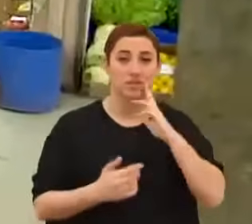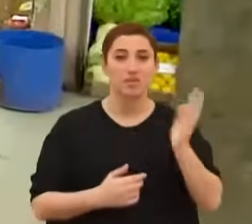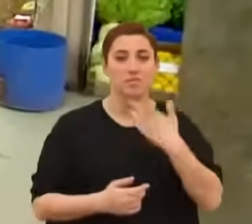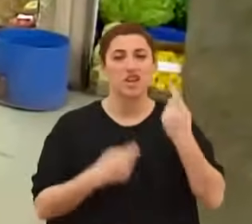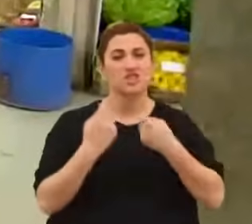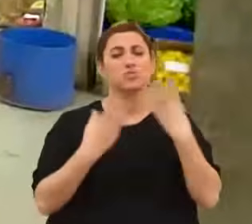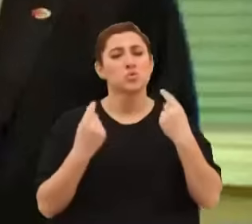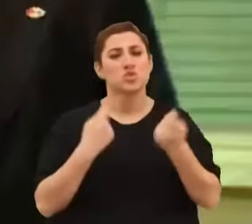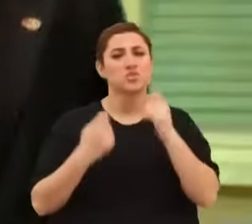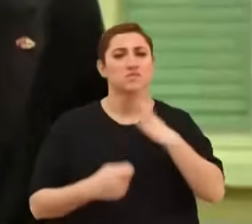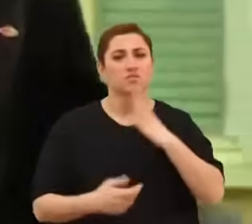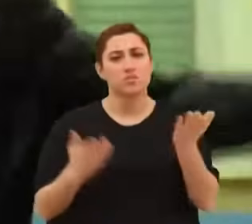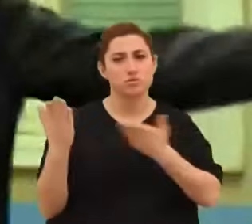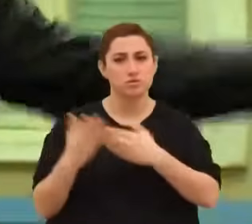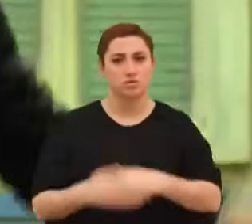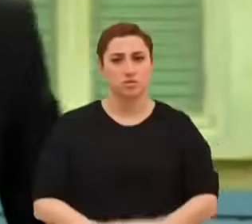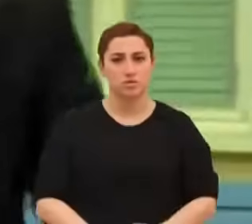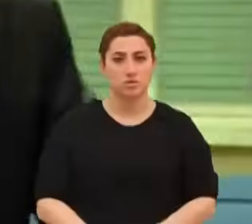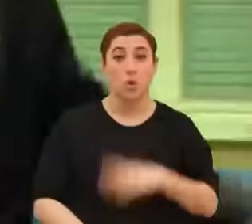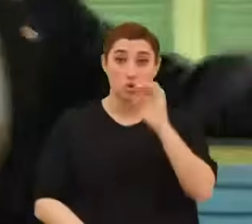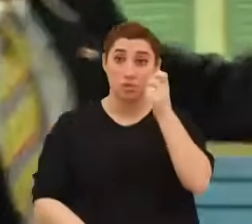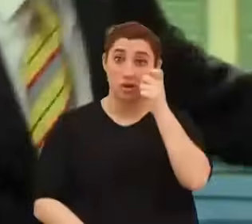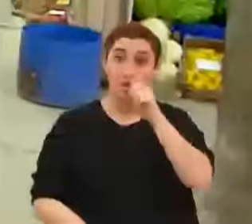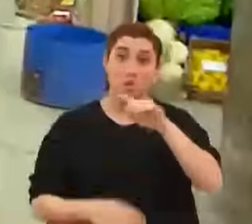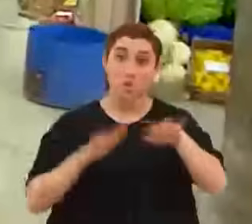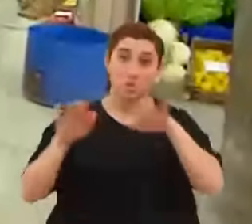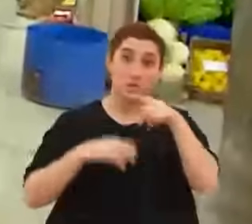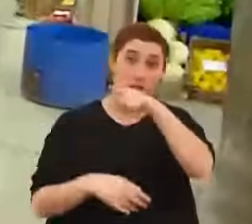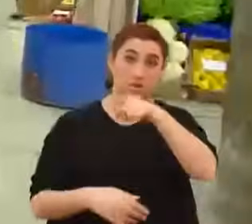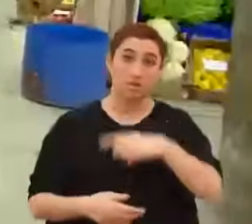Daha yapacak çok işimiz var. Buyurun. Kat et Osman. Toparla oraları.